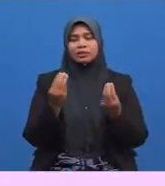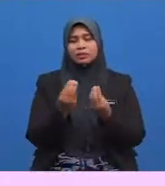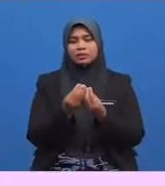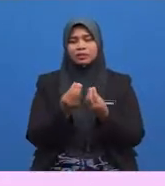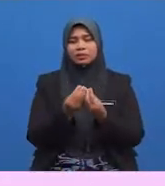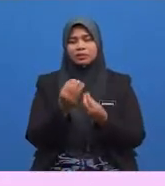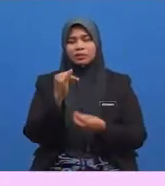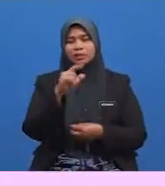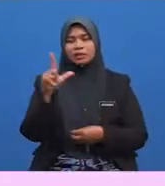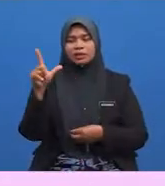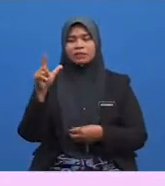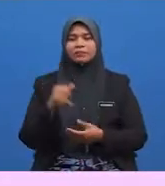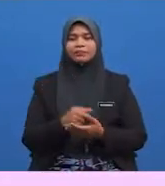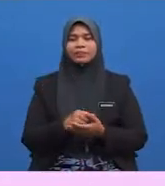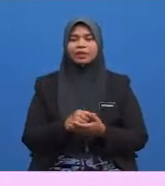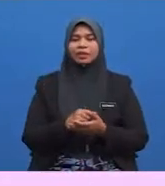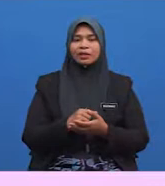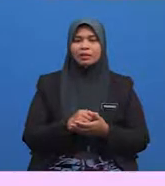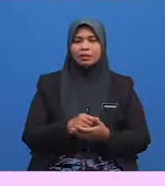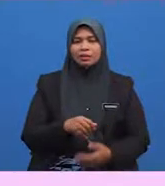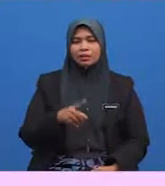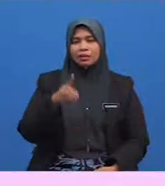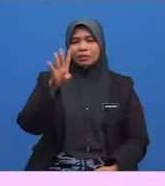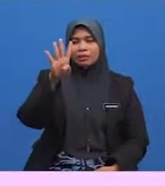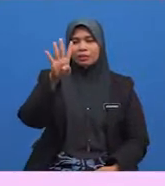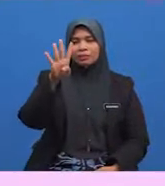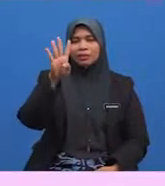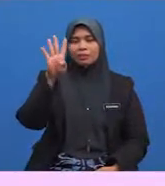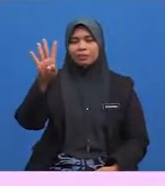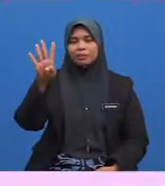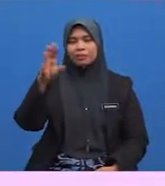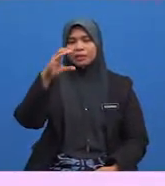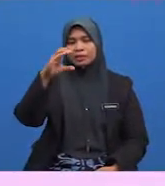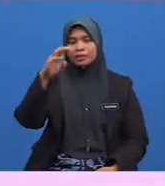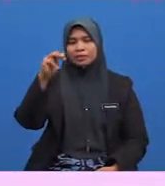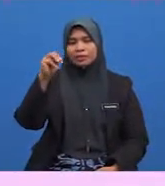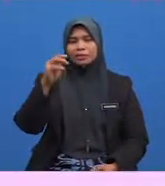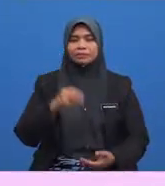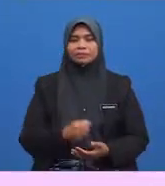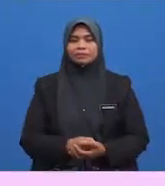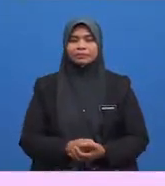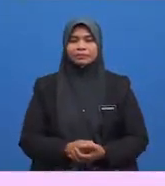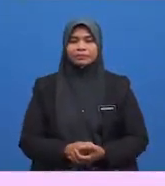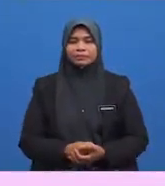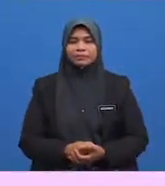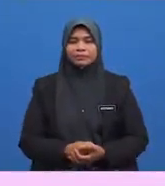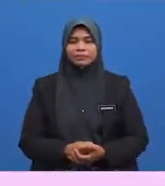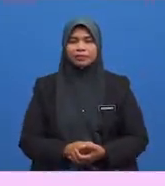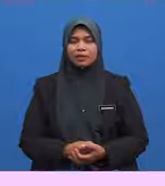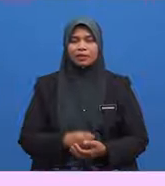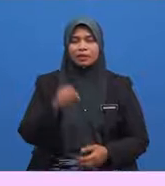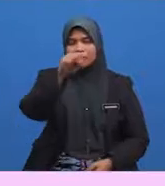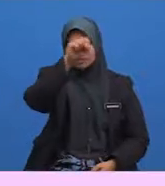pengiraan lilitan ialah sama dengan 44 cm. Bagi soalan